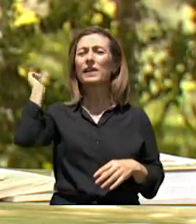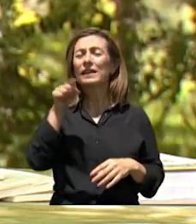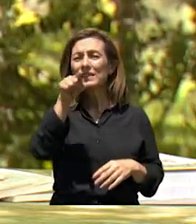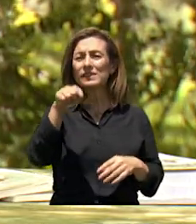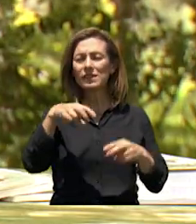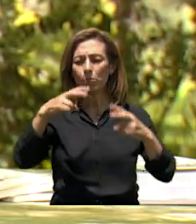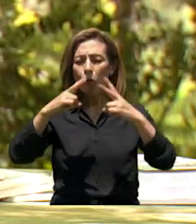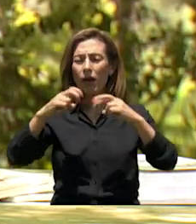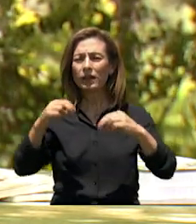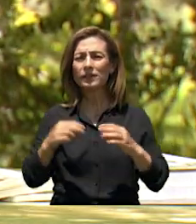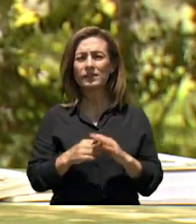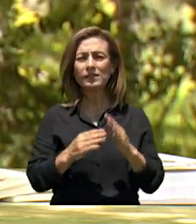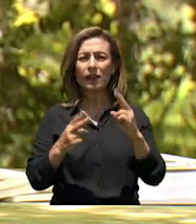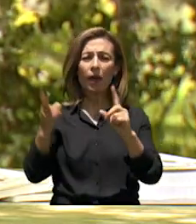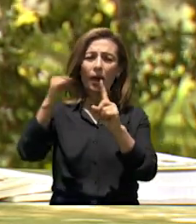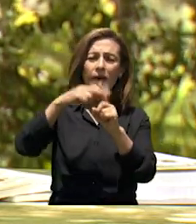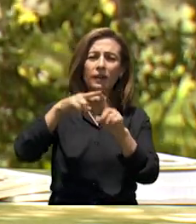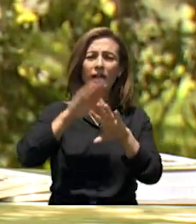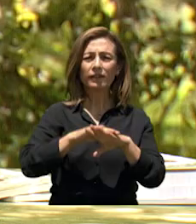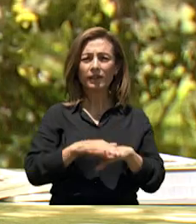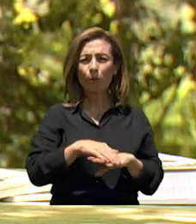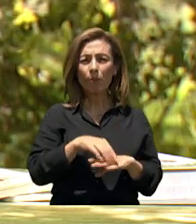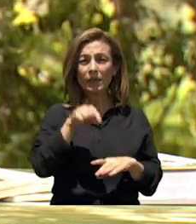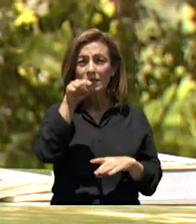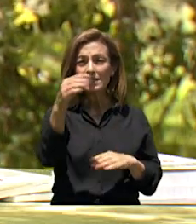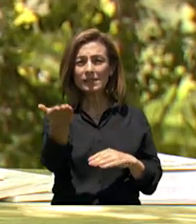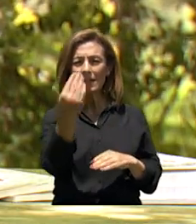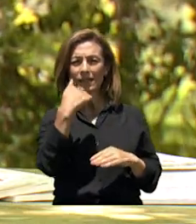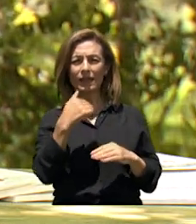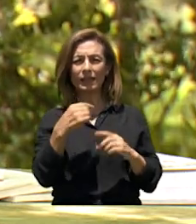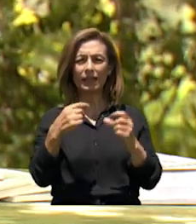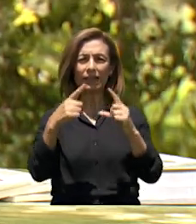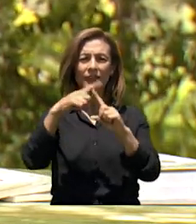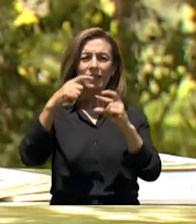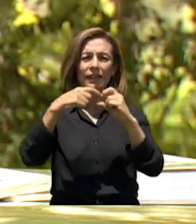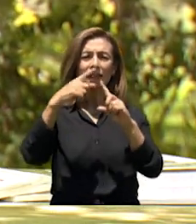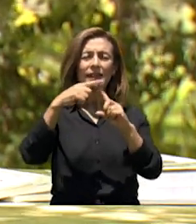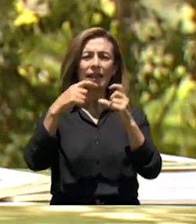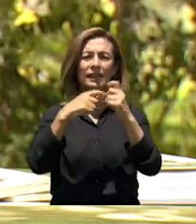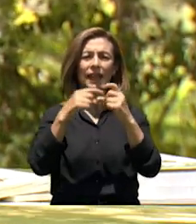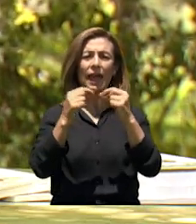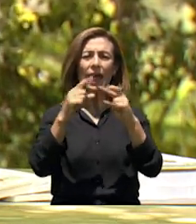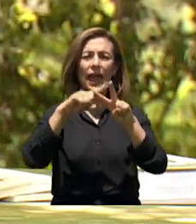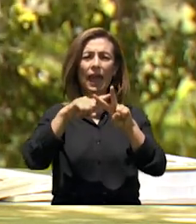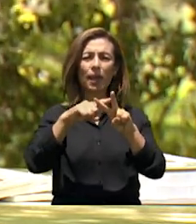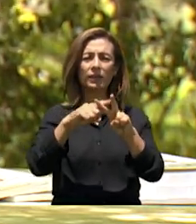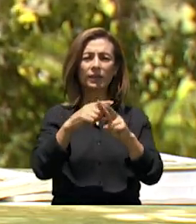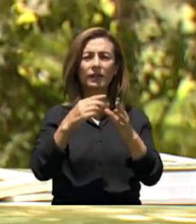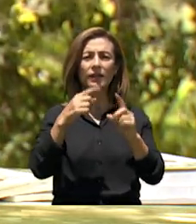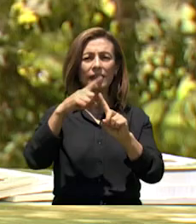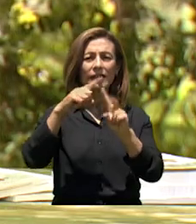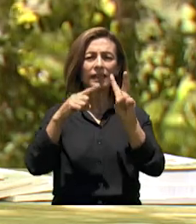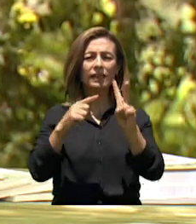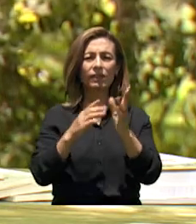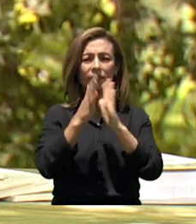bu arayışınız a katkı sunmak ve sizlerden gelen TRT Ebat bu yayınlardan devam etmesi taleplerine de